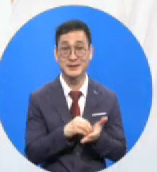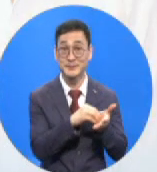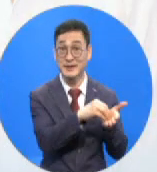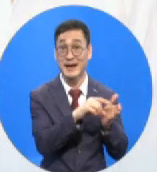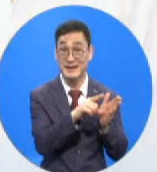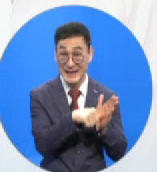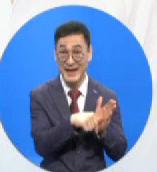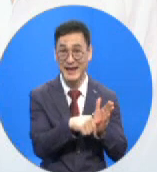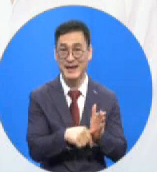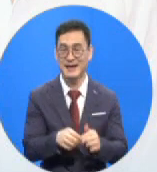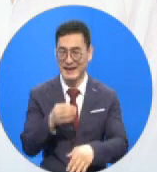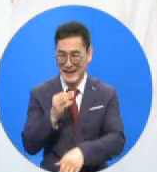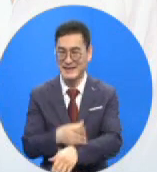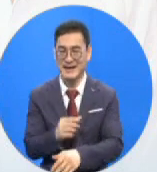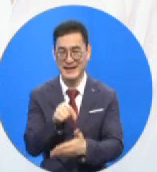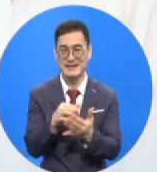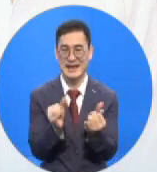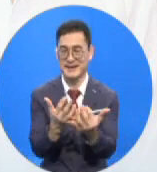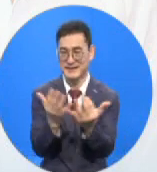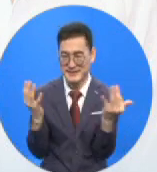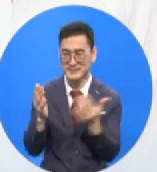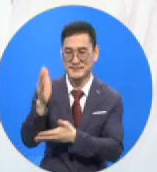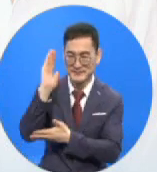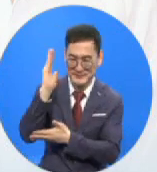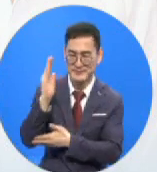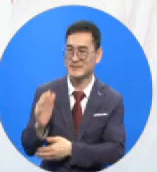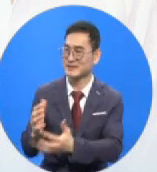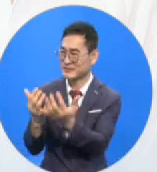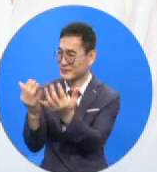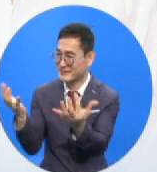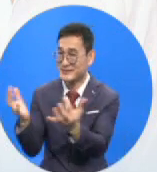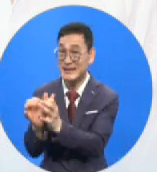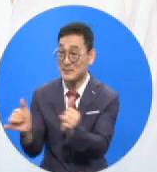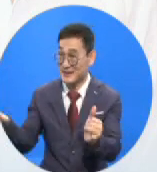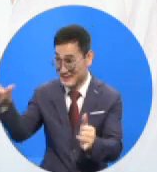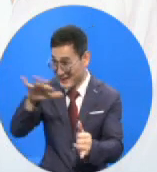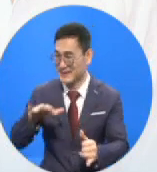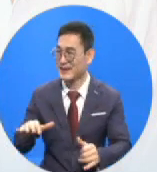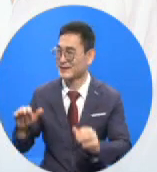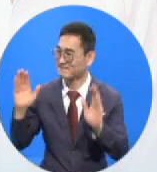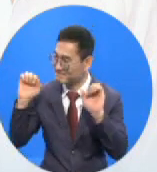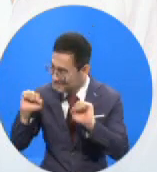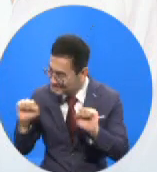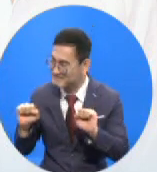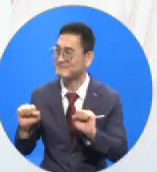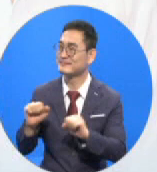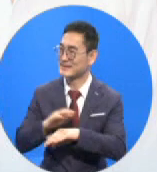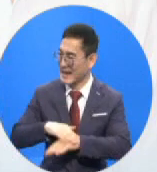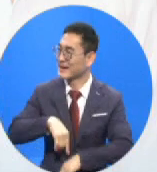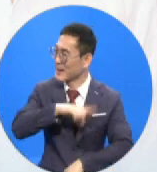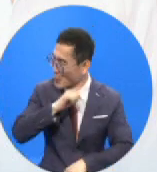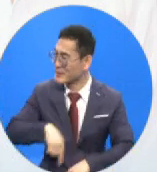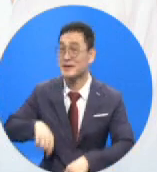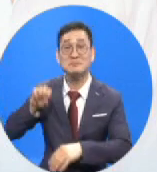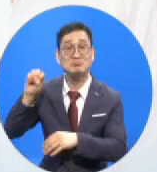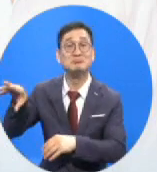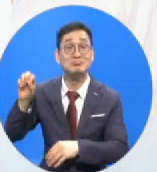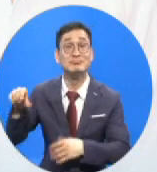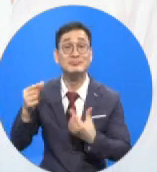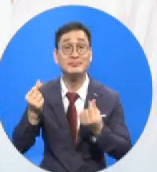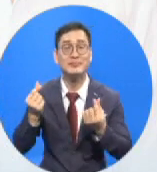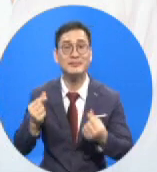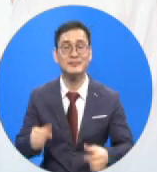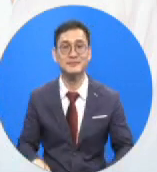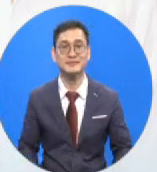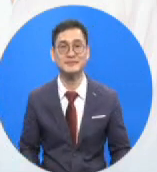중간에서 이제 간단한 기자회견 이라든지 또 이제 팬들한테 인사말이 이런걸 보통 자 하고 이를 하잖아요 4 그 때문에 이제 많이 이제